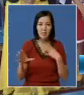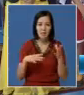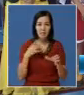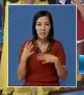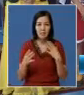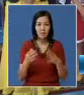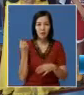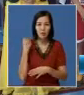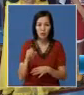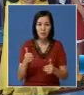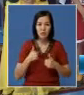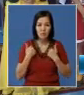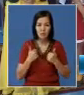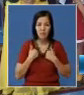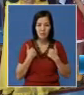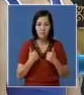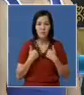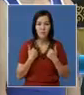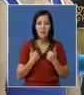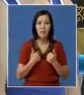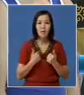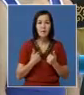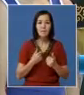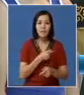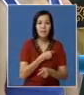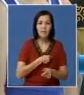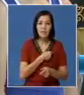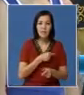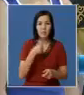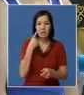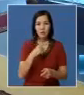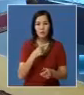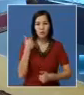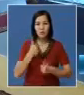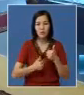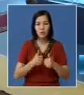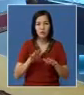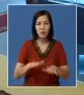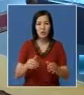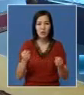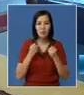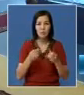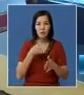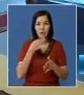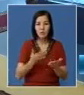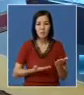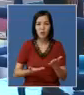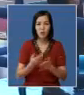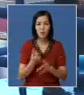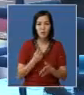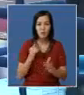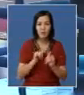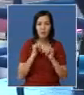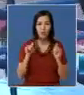дайындық деңгейін көрсетіп, жеңіске жетуге тырысып бағуда. Мамандардың айтуынша, бұл турнир жергілікті спортшылардың тәжірибе жинап,